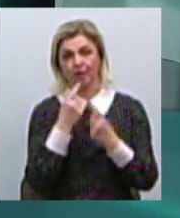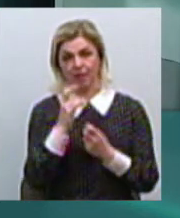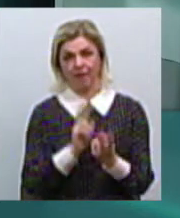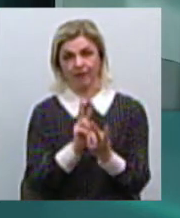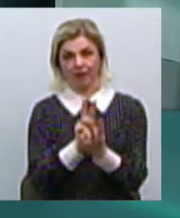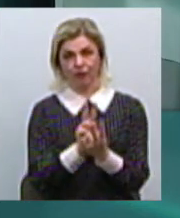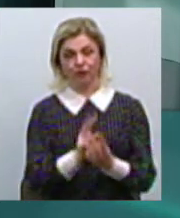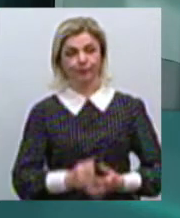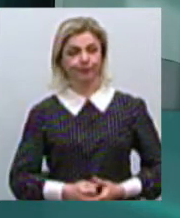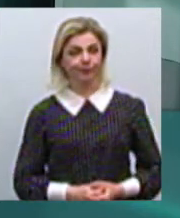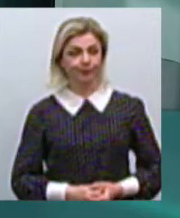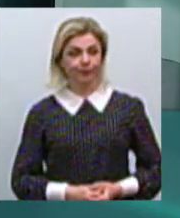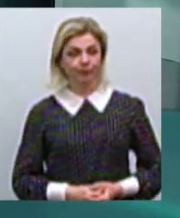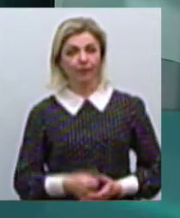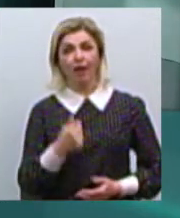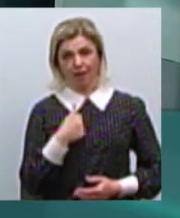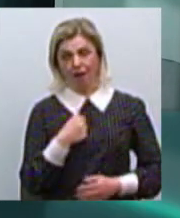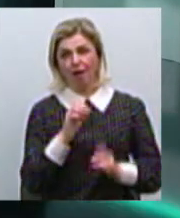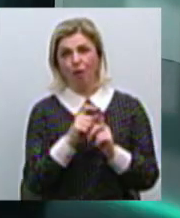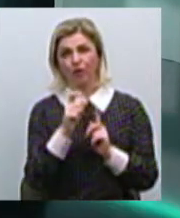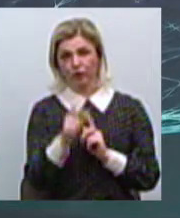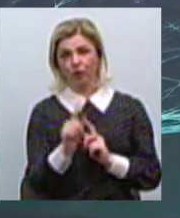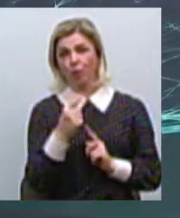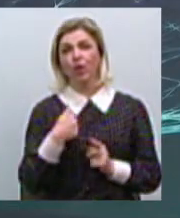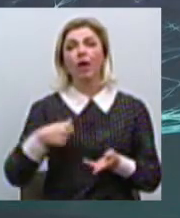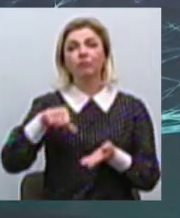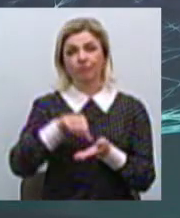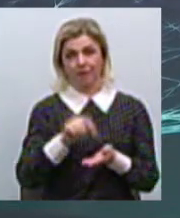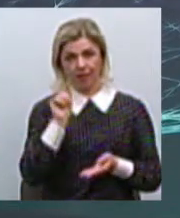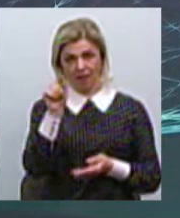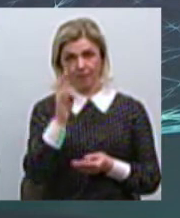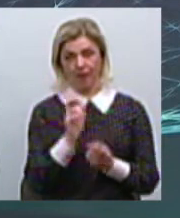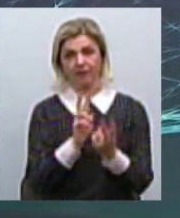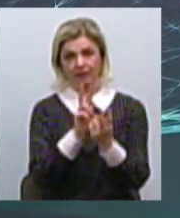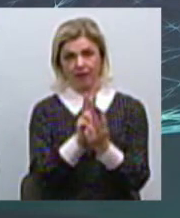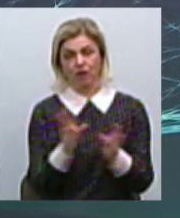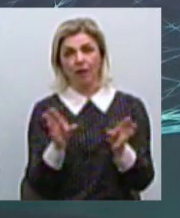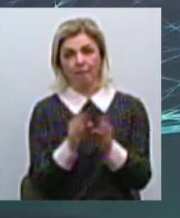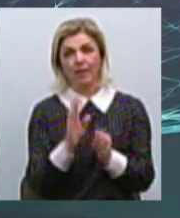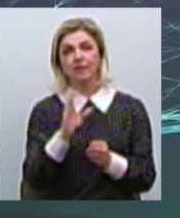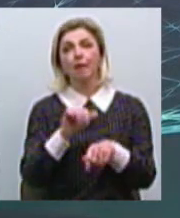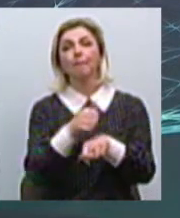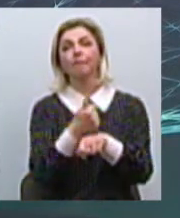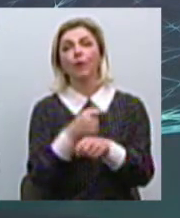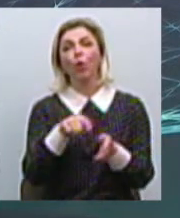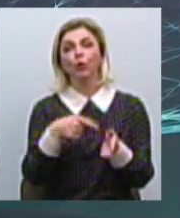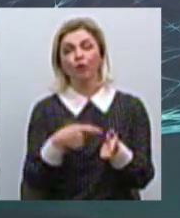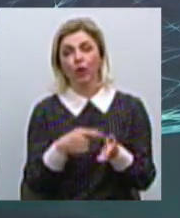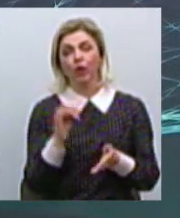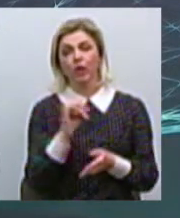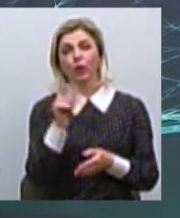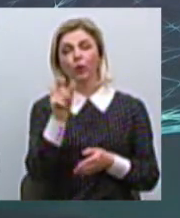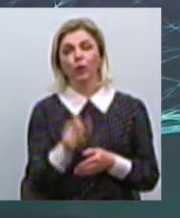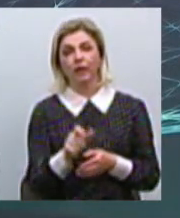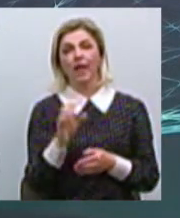Мабуть, то я відповім, бо ласка, я безпосередньо був на цій зустрічі разом із нашим міським головою та із людиною,